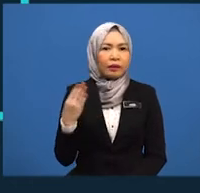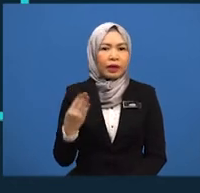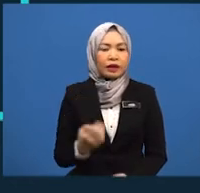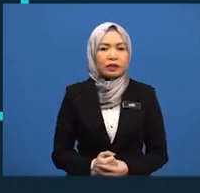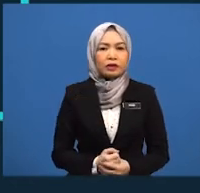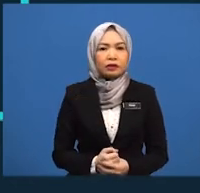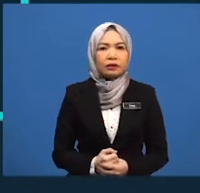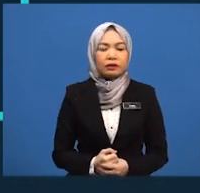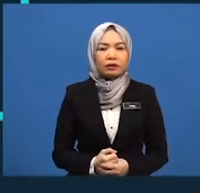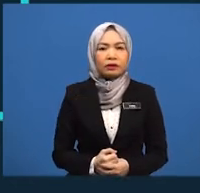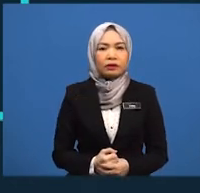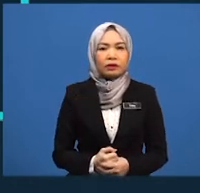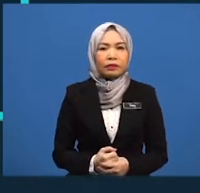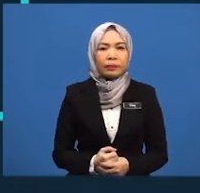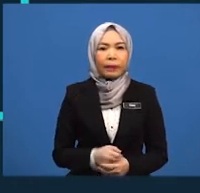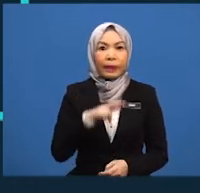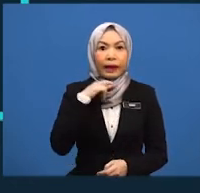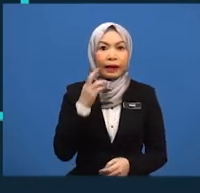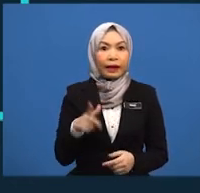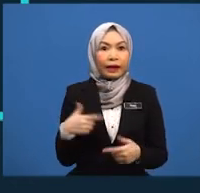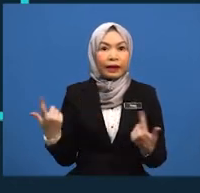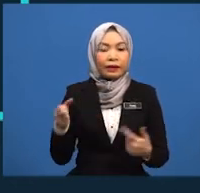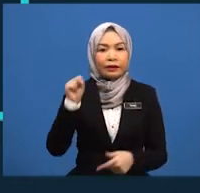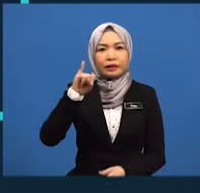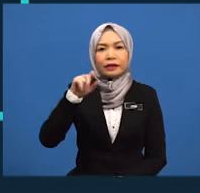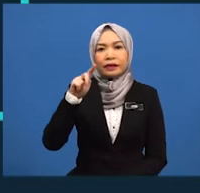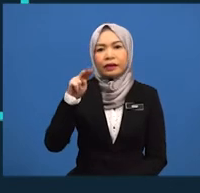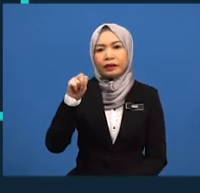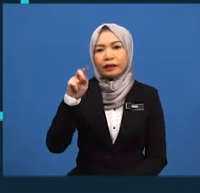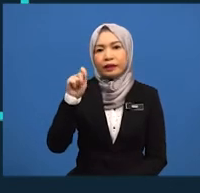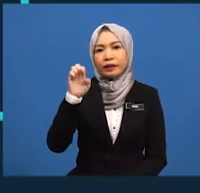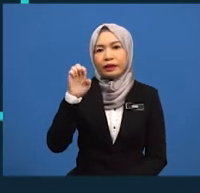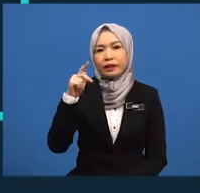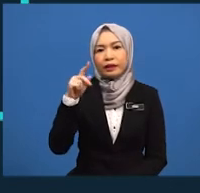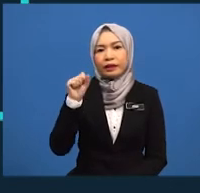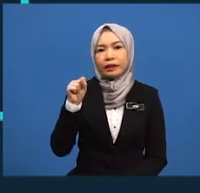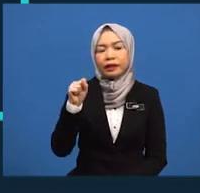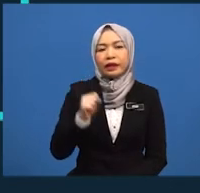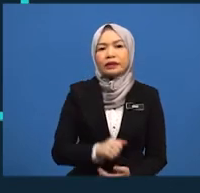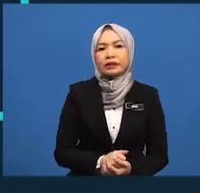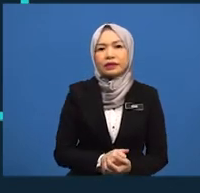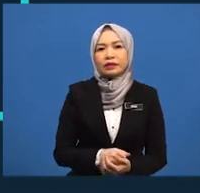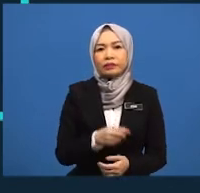lain, iaitu ralat sinteks dan ralat masa larian.